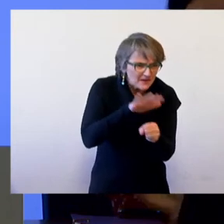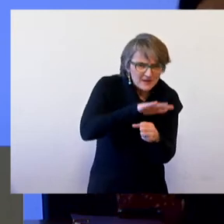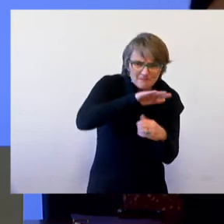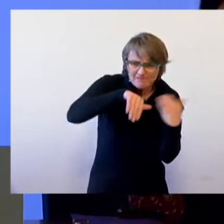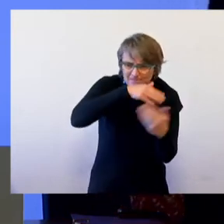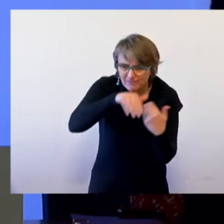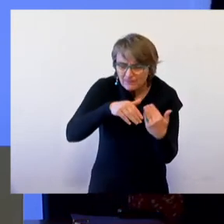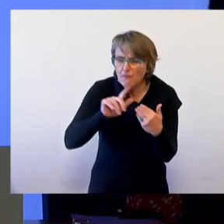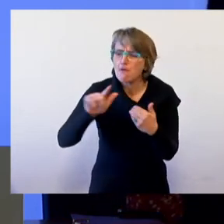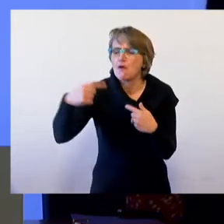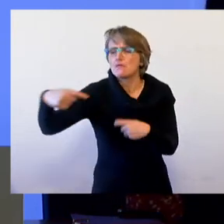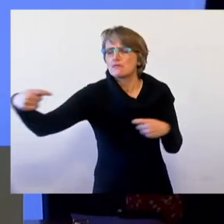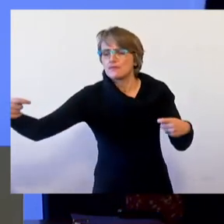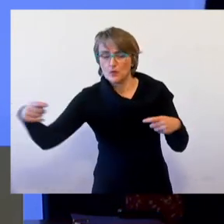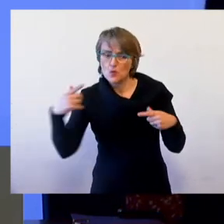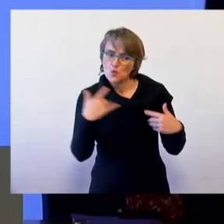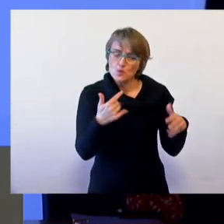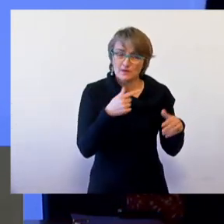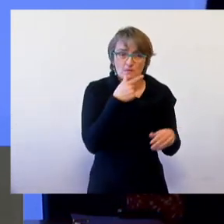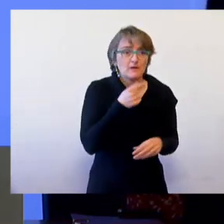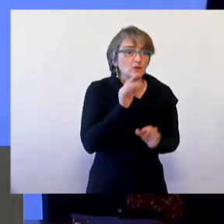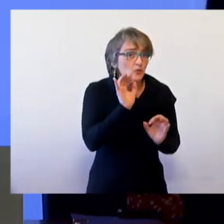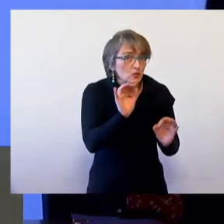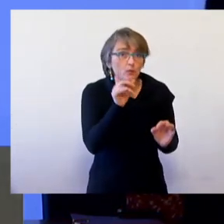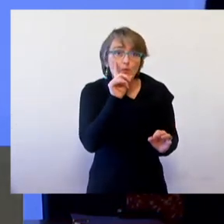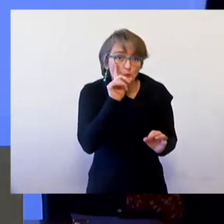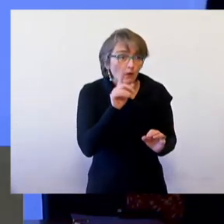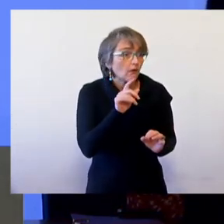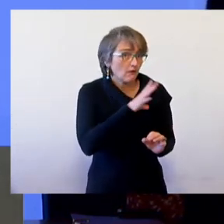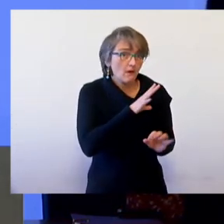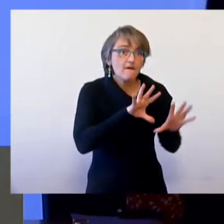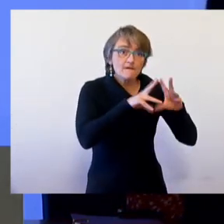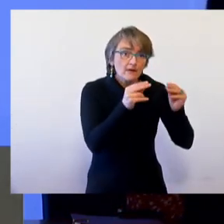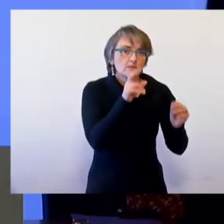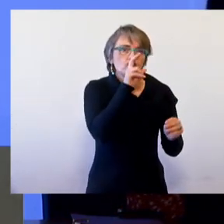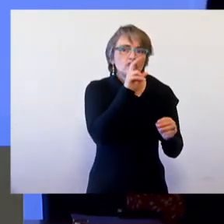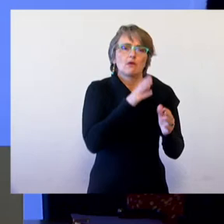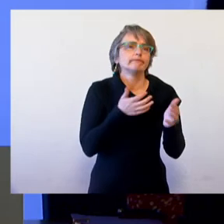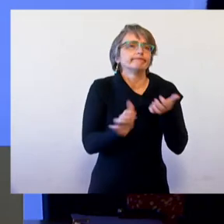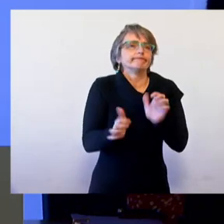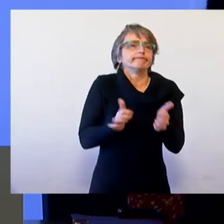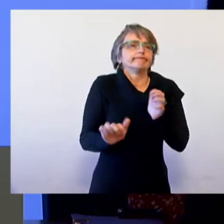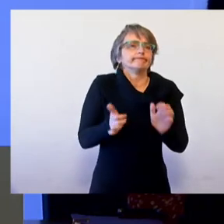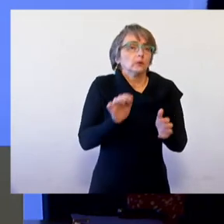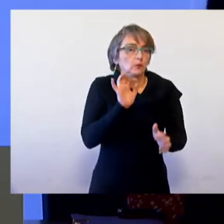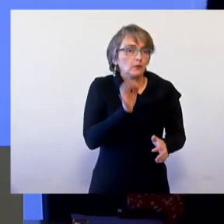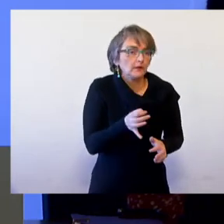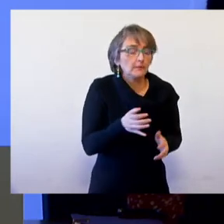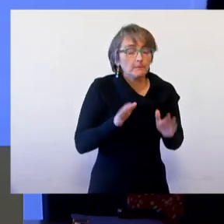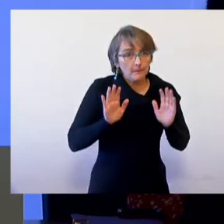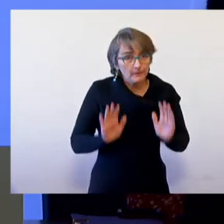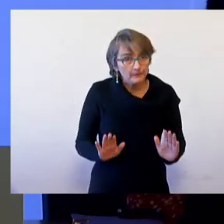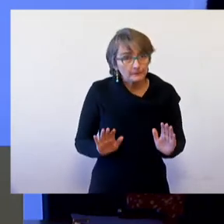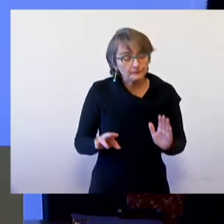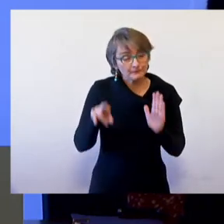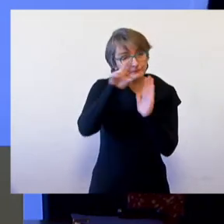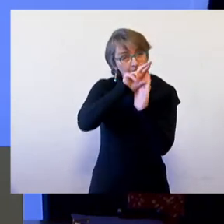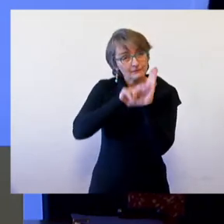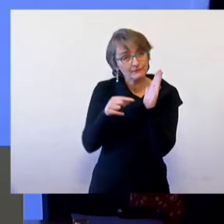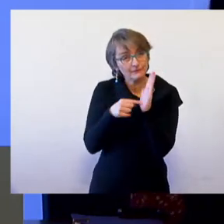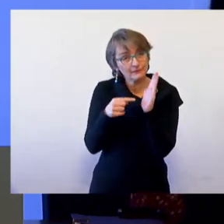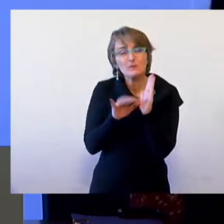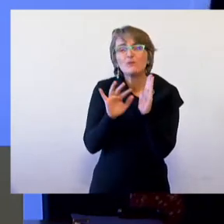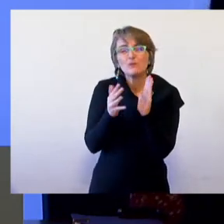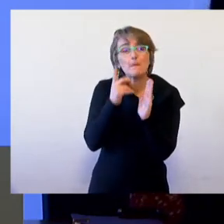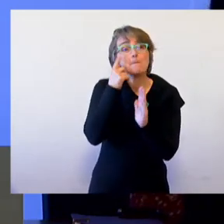difficile, parce qu'effectivement, il existe des stratégies d'évitement. Et nous tenons à ce que ce règlement, qui a été concerté avec les